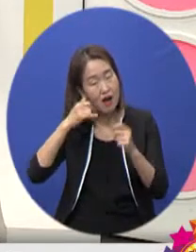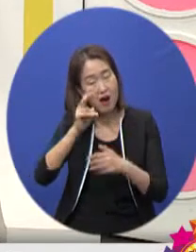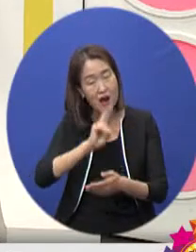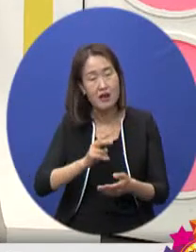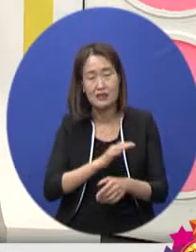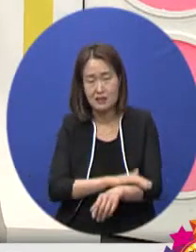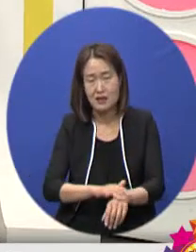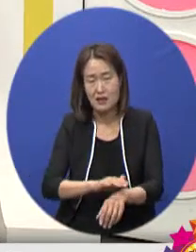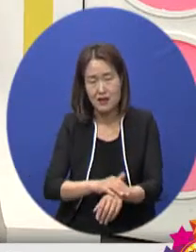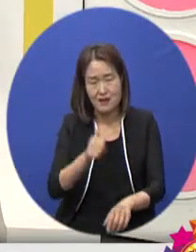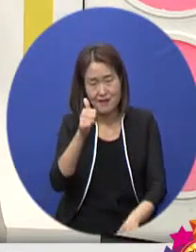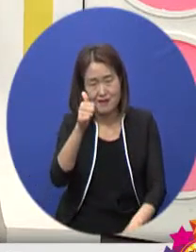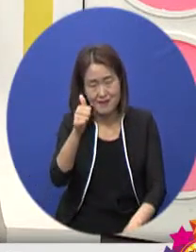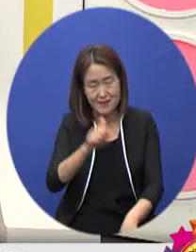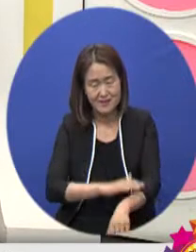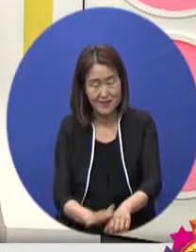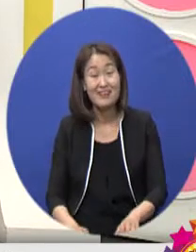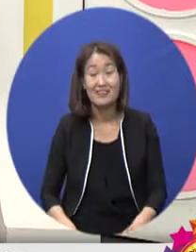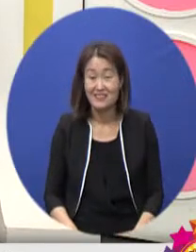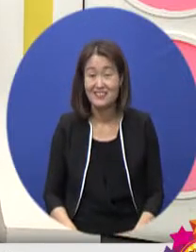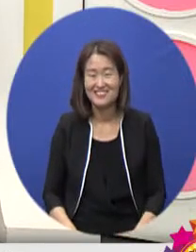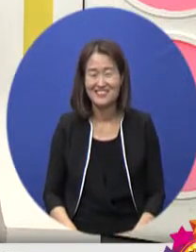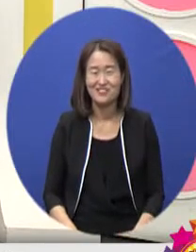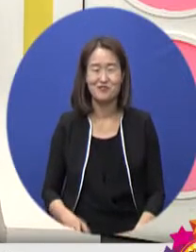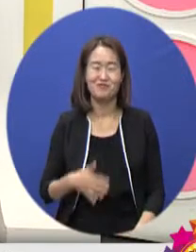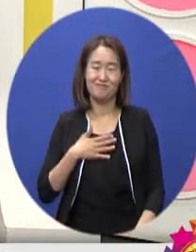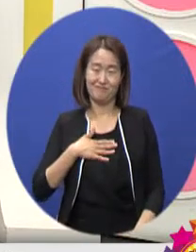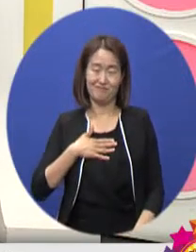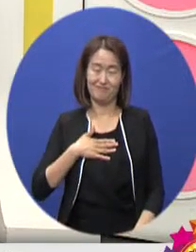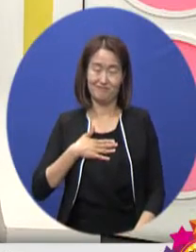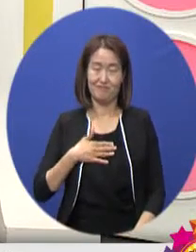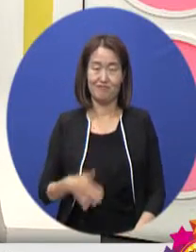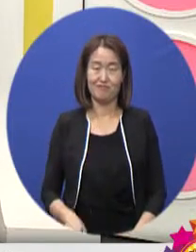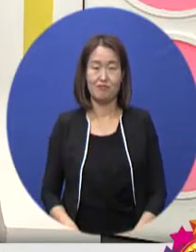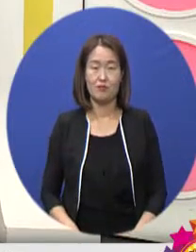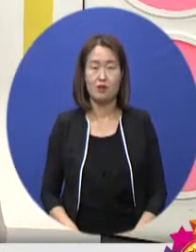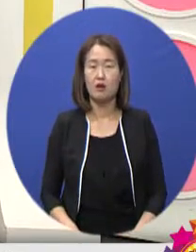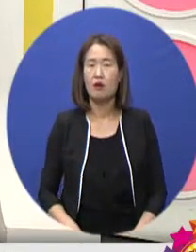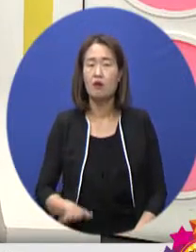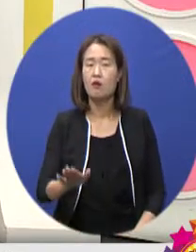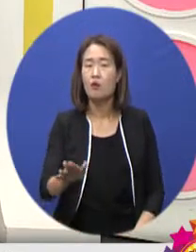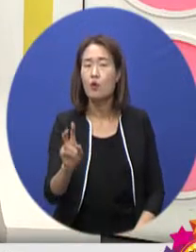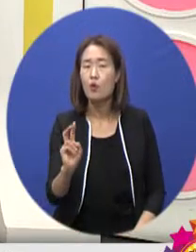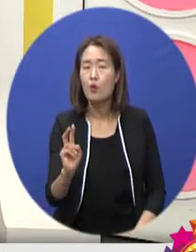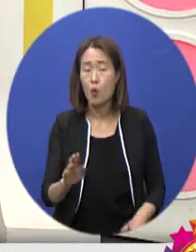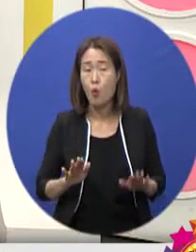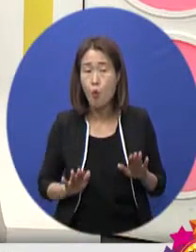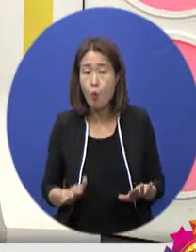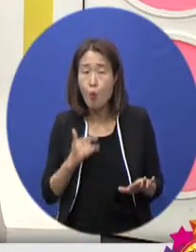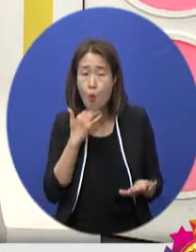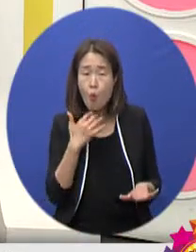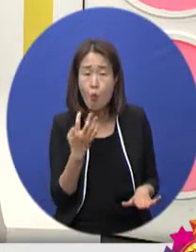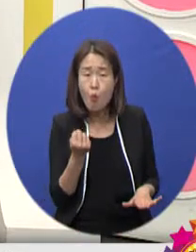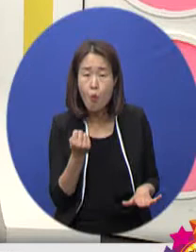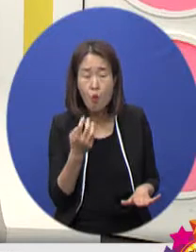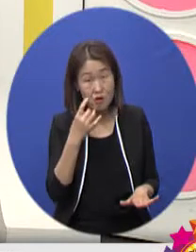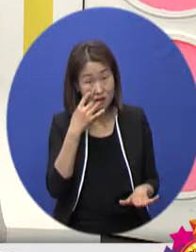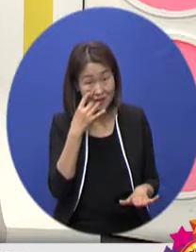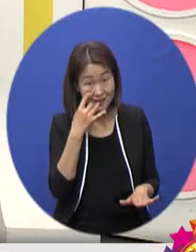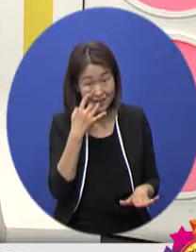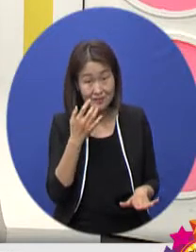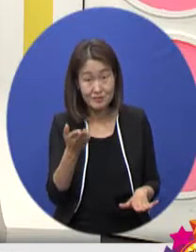불러주셔야지 최고로 네. 다 잘 불러주셔요. 예, 네, 알겠습니다. 네, 아버님. 네, 아버님 혹시 네. 올해 연세가 어떻게